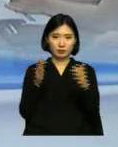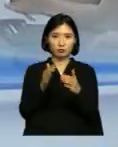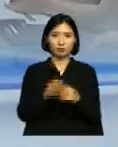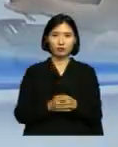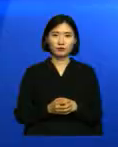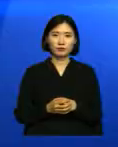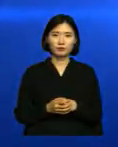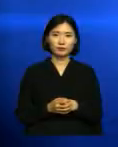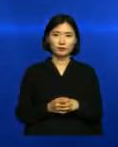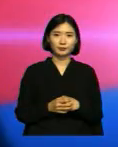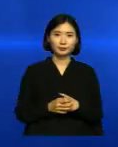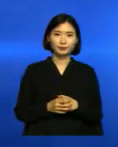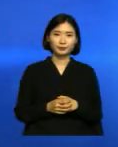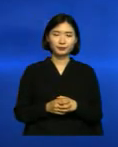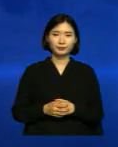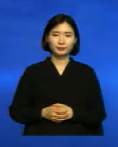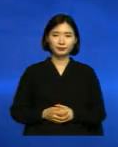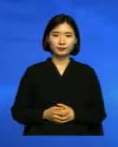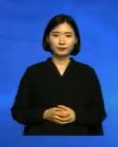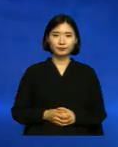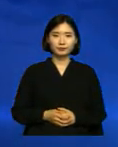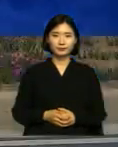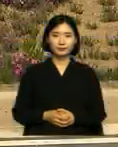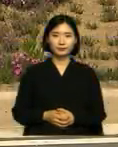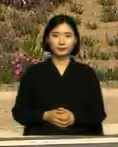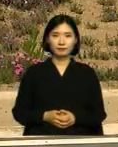기자입니다 아